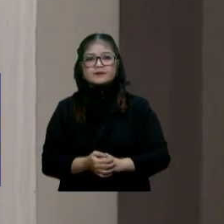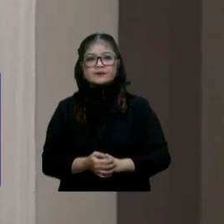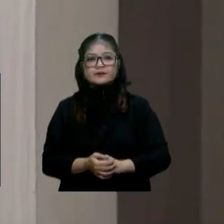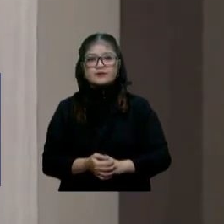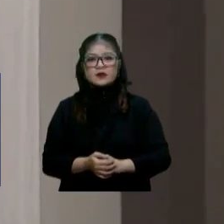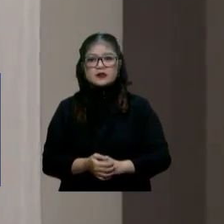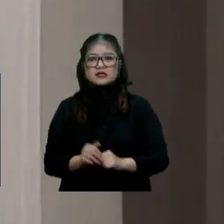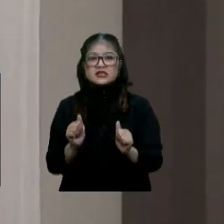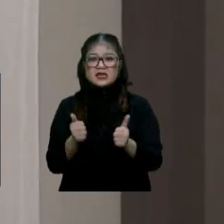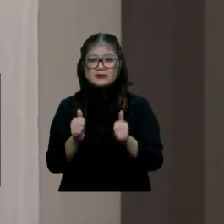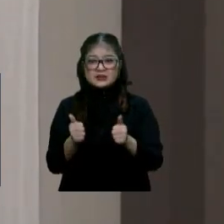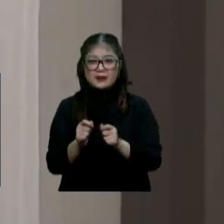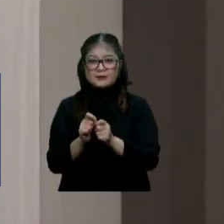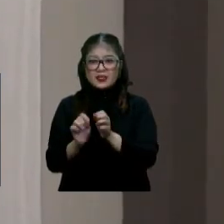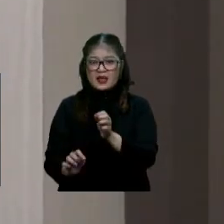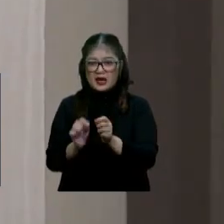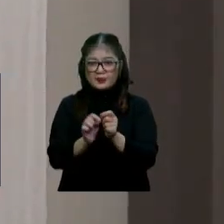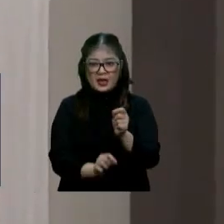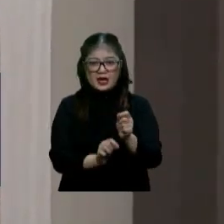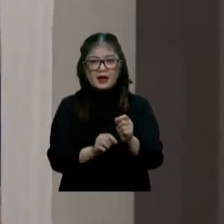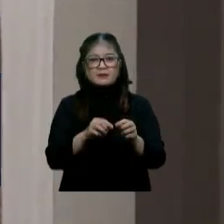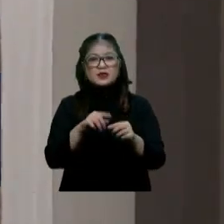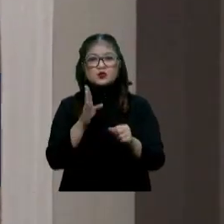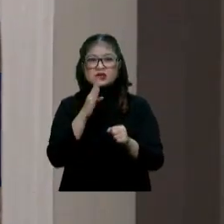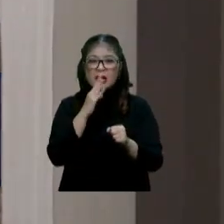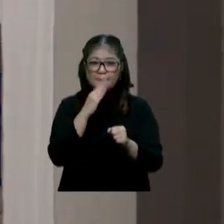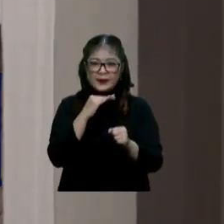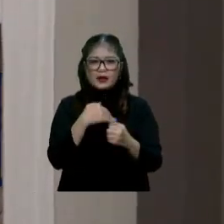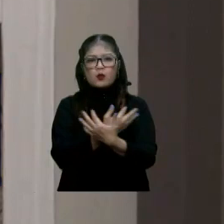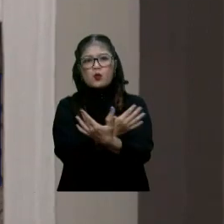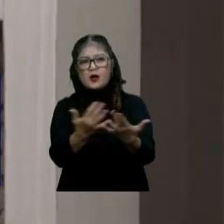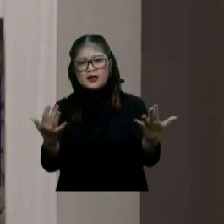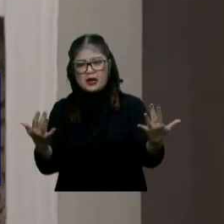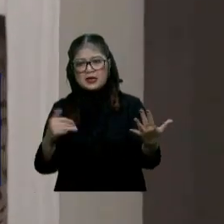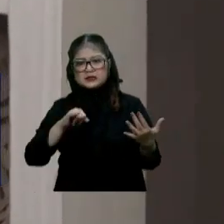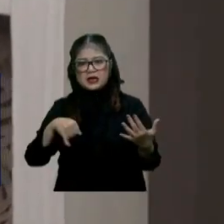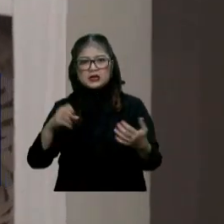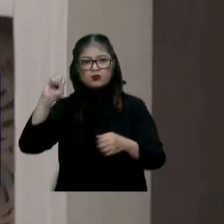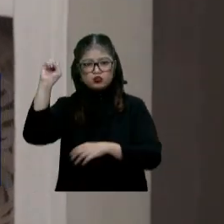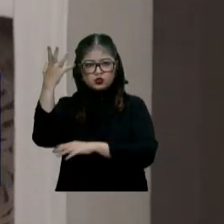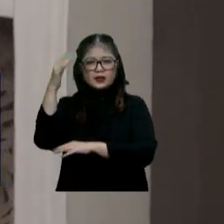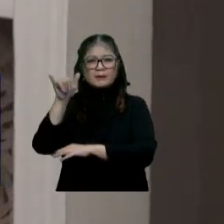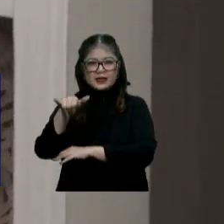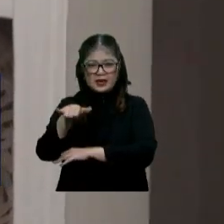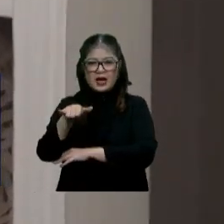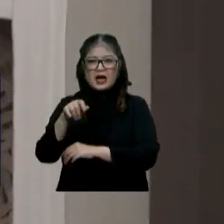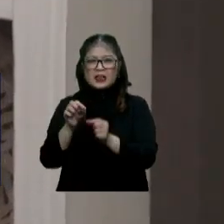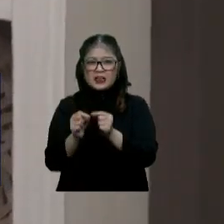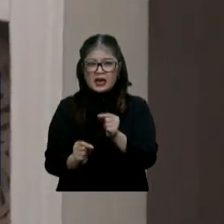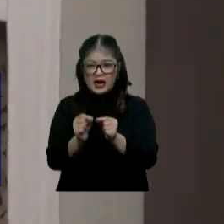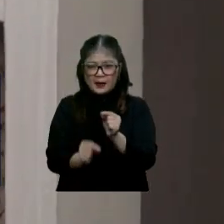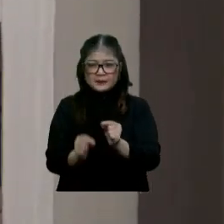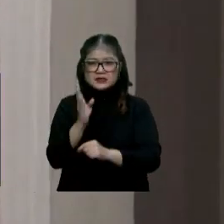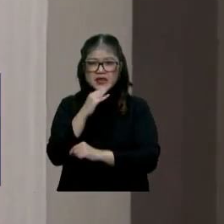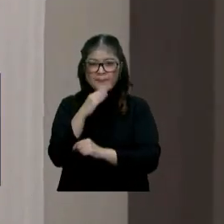untuk cabai oleh masyarakat itu, dan memang sedang musimnya menanam cabai di sekitar